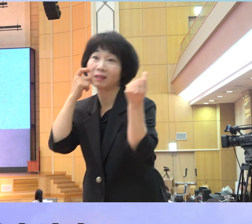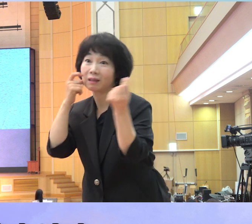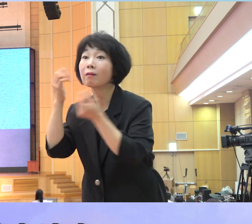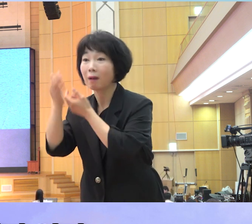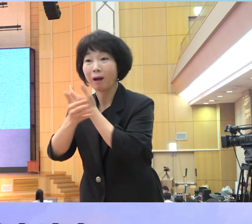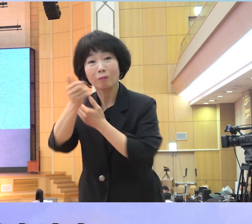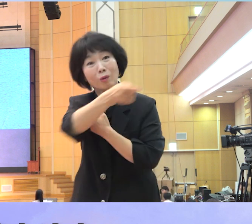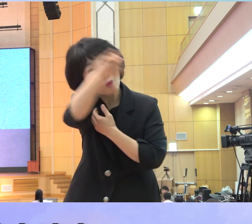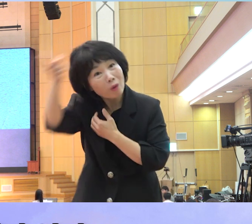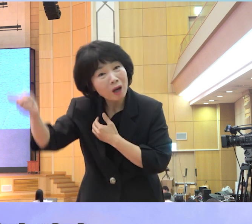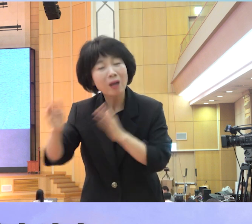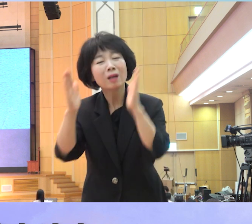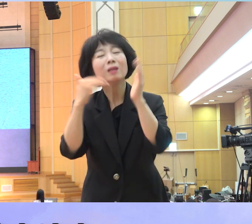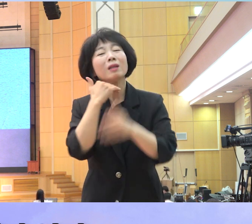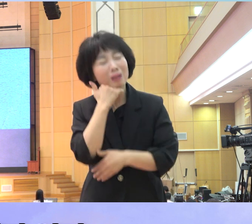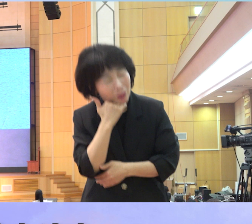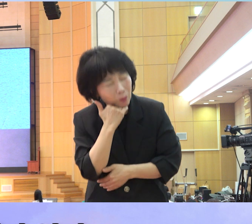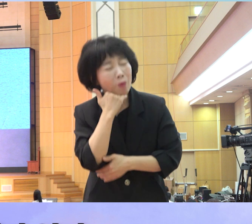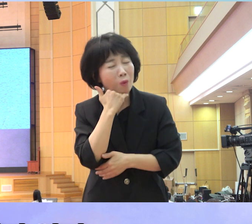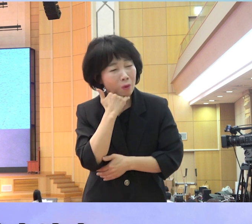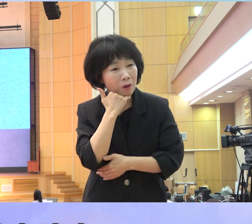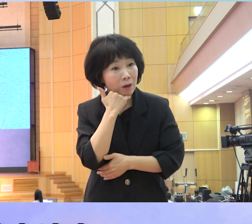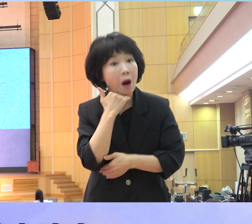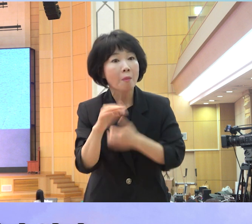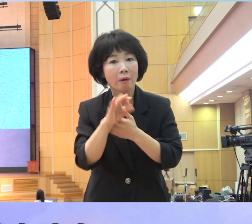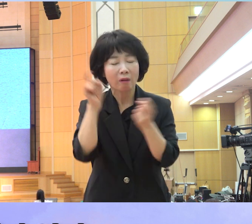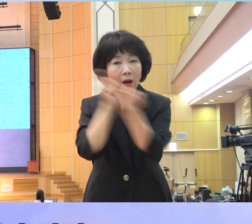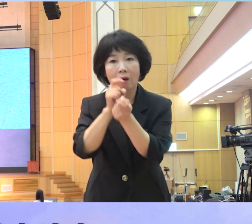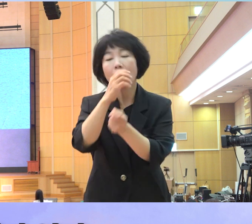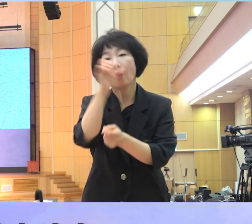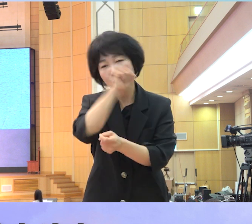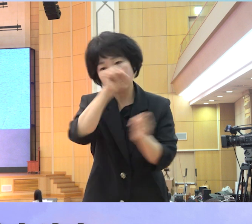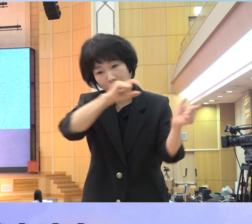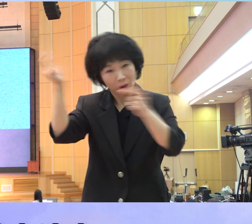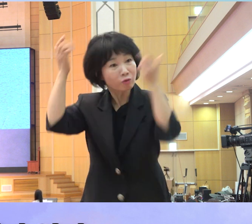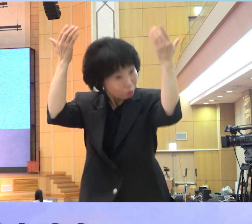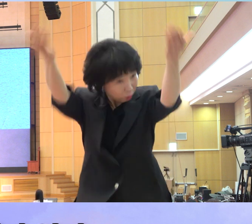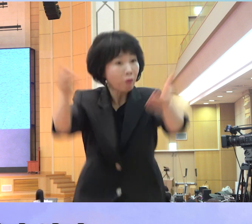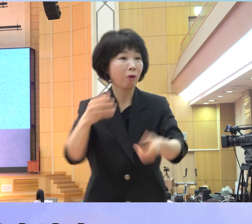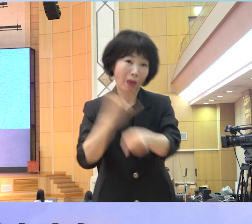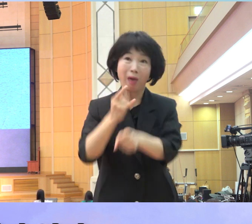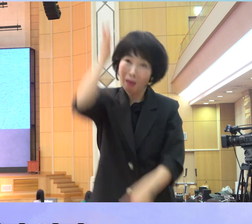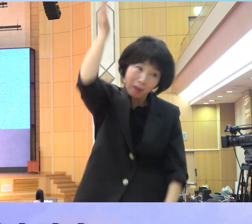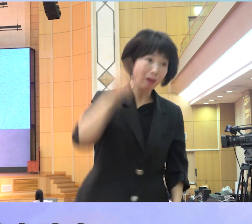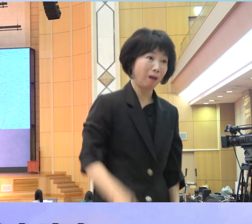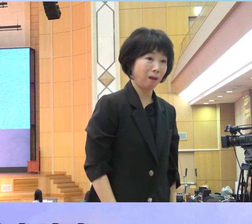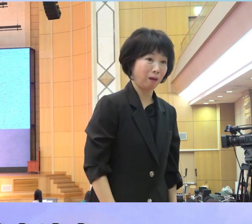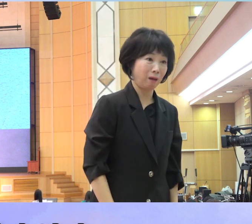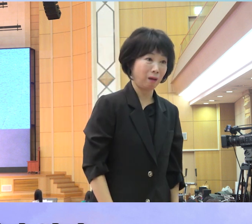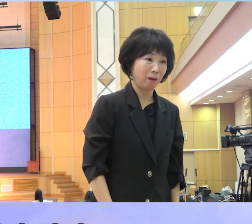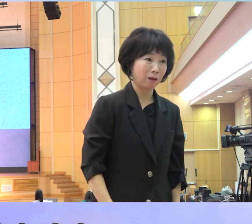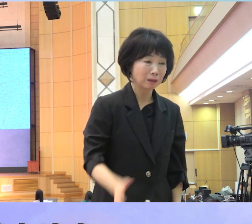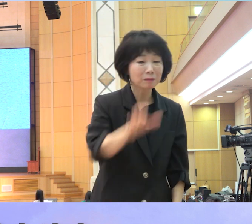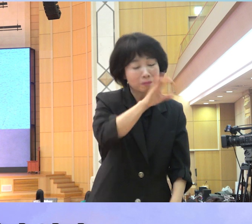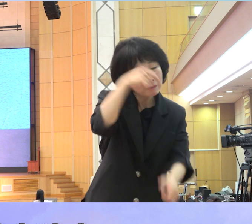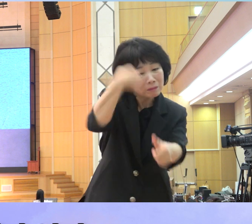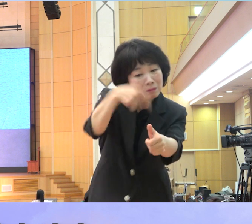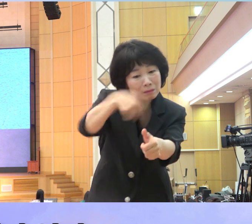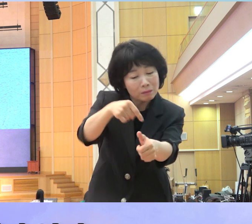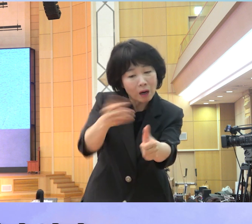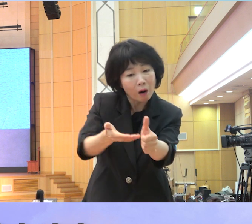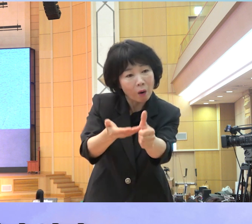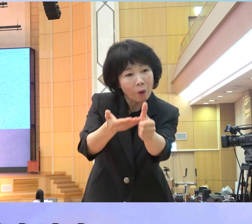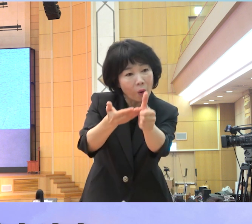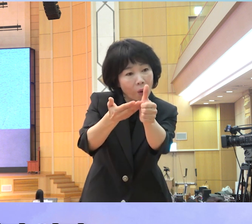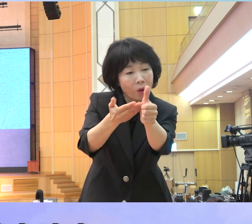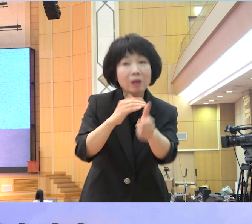주님은 반드시 좋은 것으로 주신다고 했고 그 과정에서 우리는 훈련되어지고